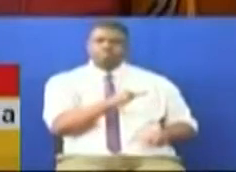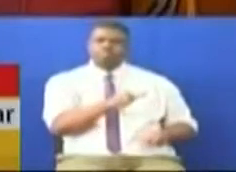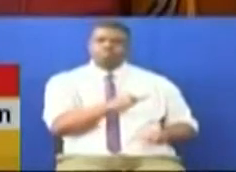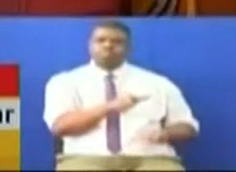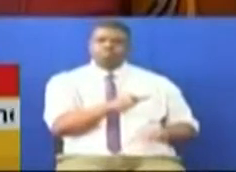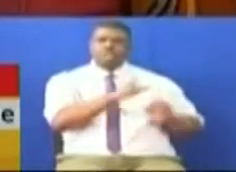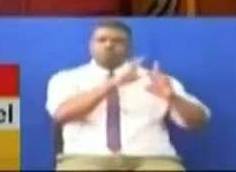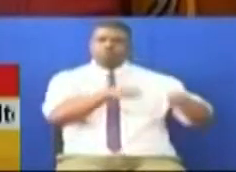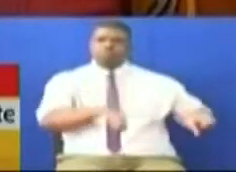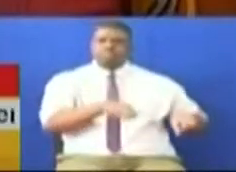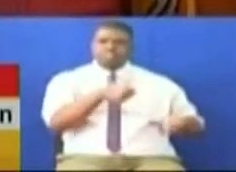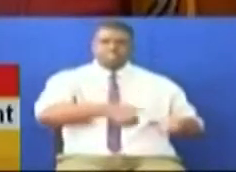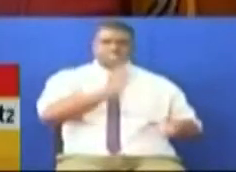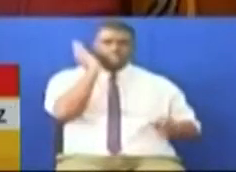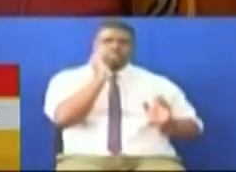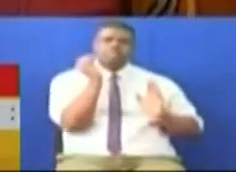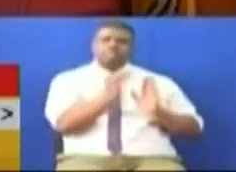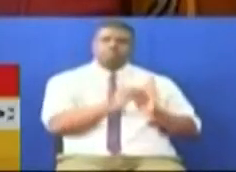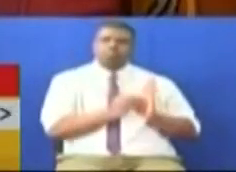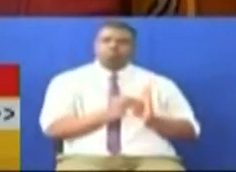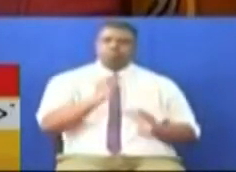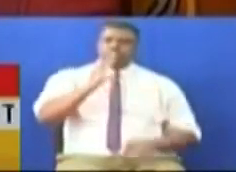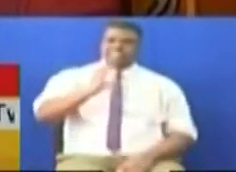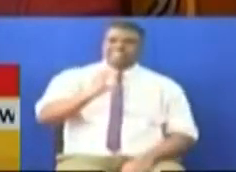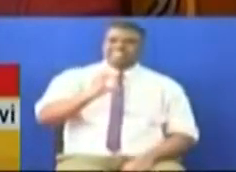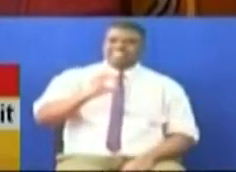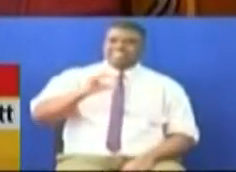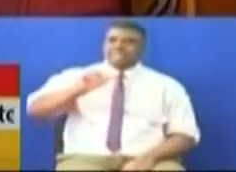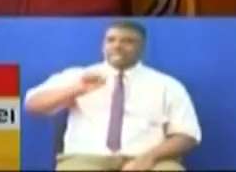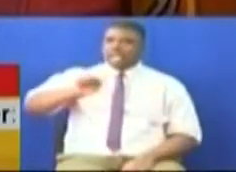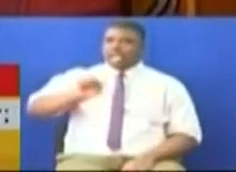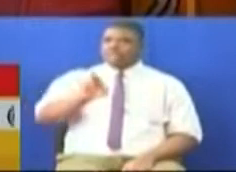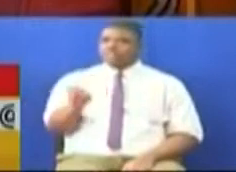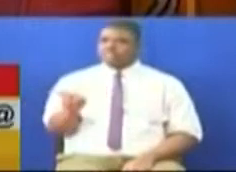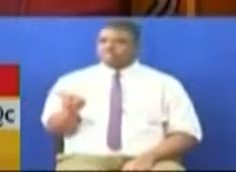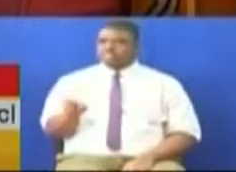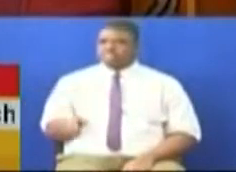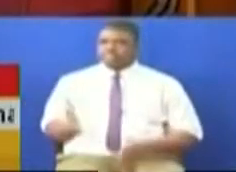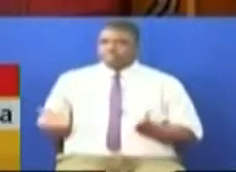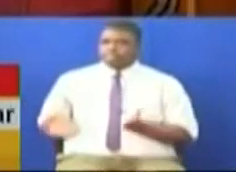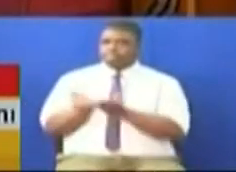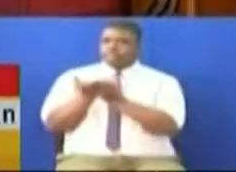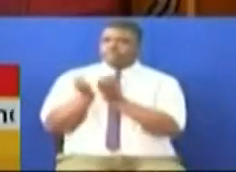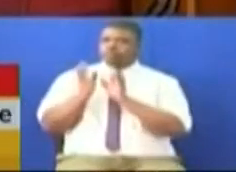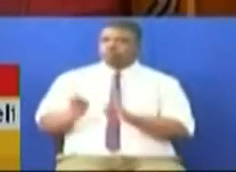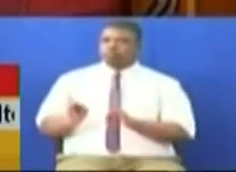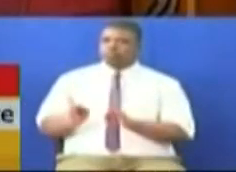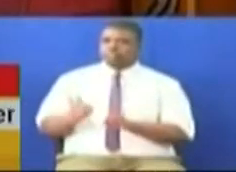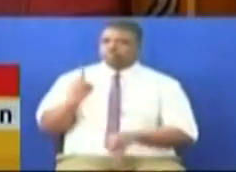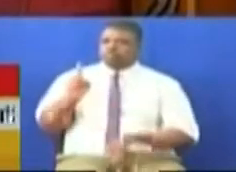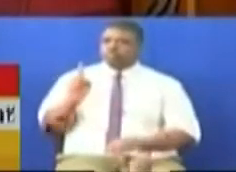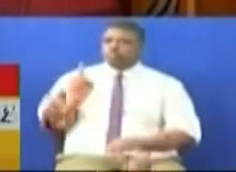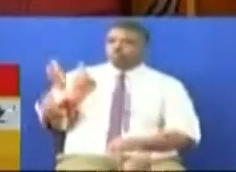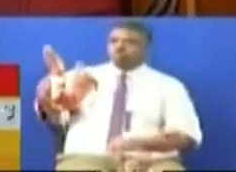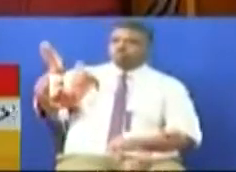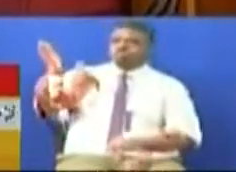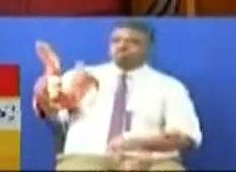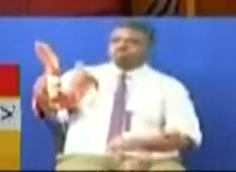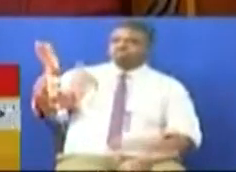Na bahati nzuri katika gallery ya speaker tunaye ndugu Kichere ambaye ndio CAG